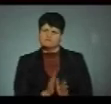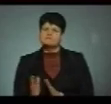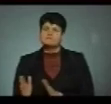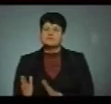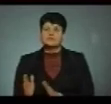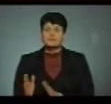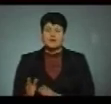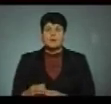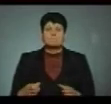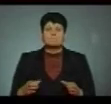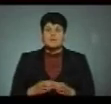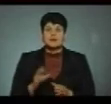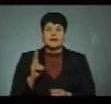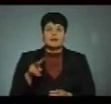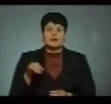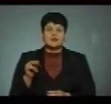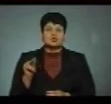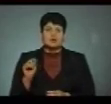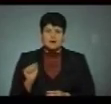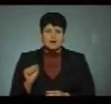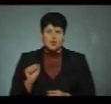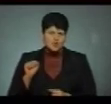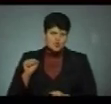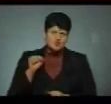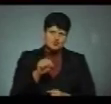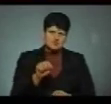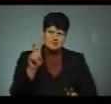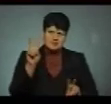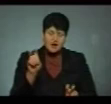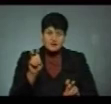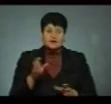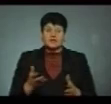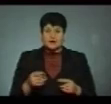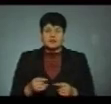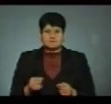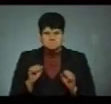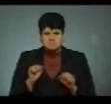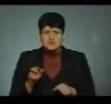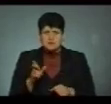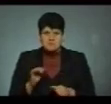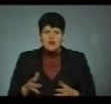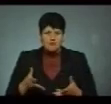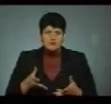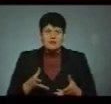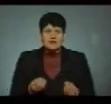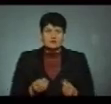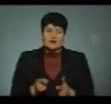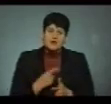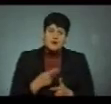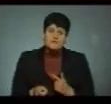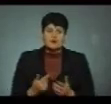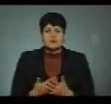далі. Партія Кличка, удар, який фізично, скажімо так, міг би там вплинути. Або ж,